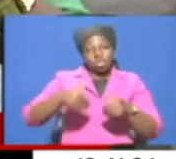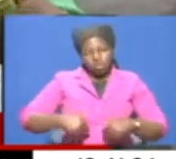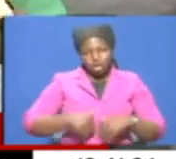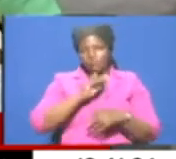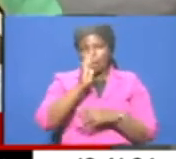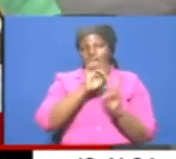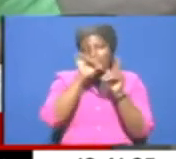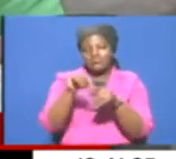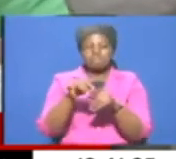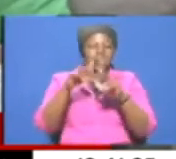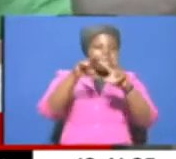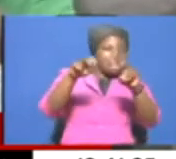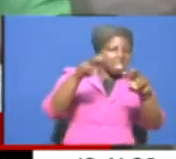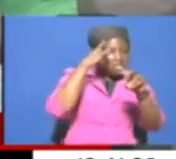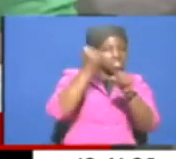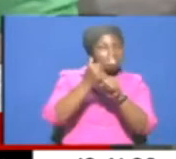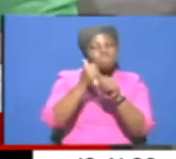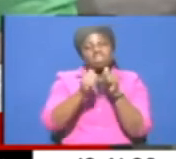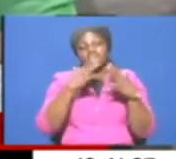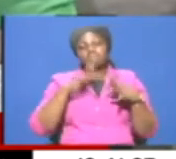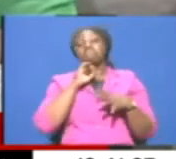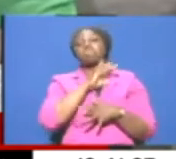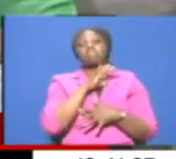tunasema saa yote hakuna kazi. Nazo